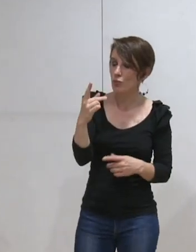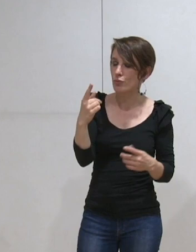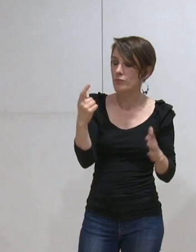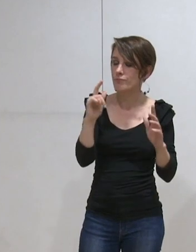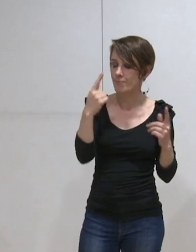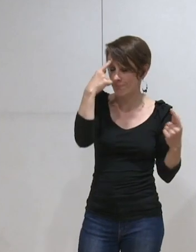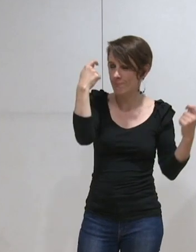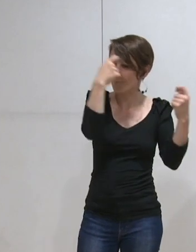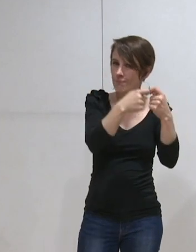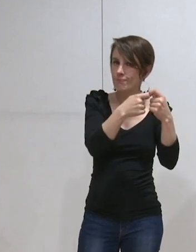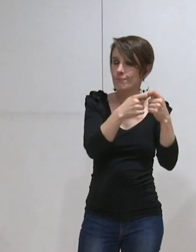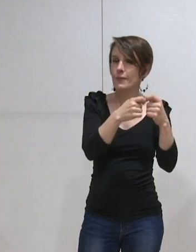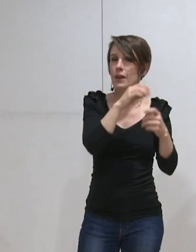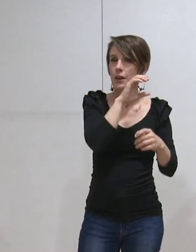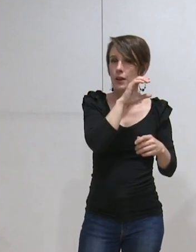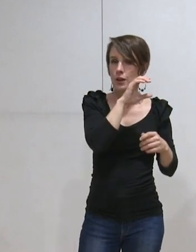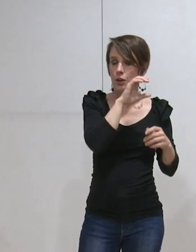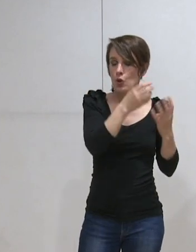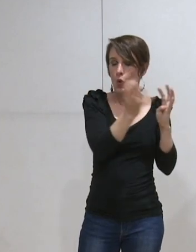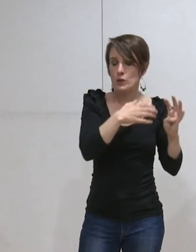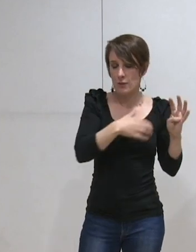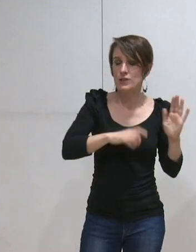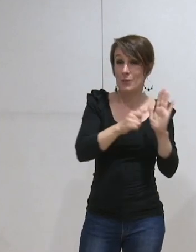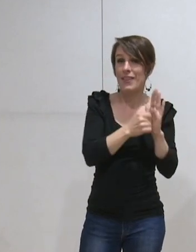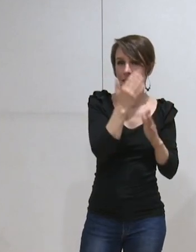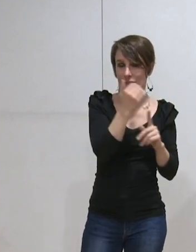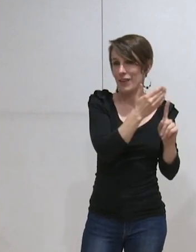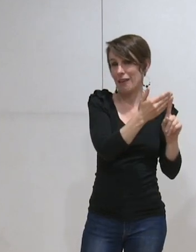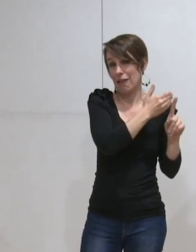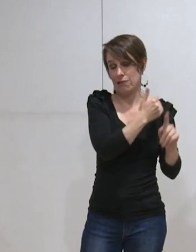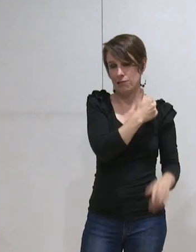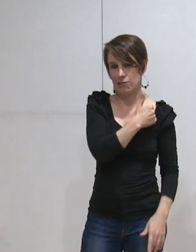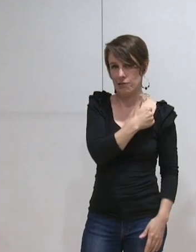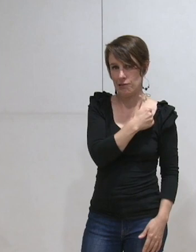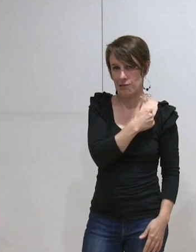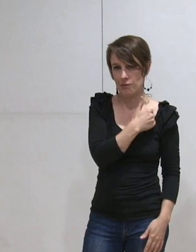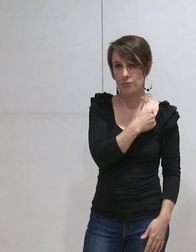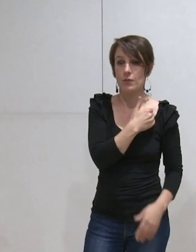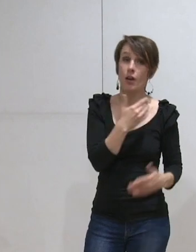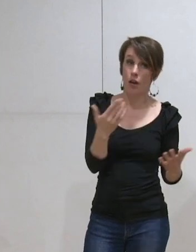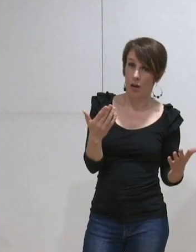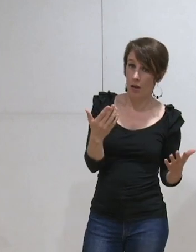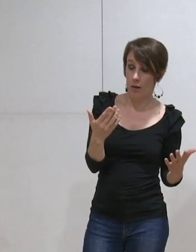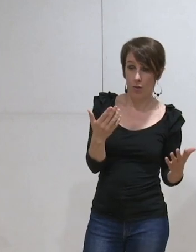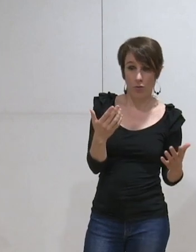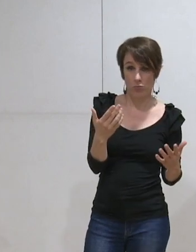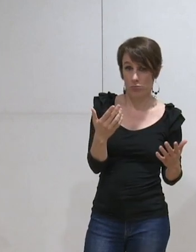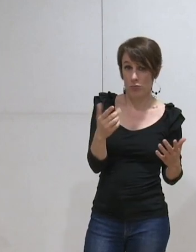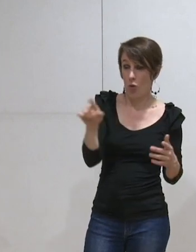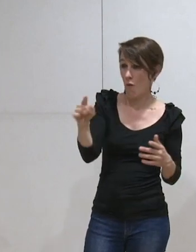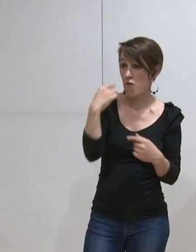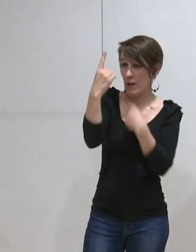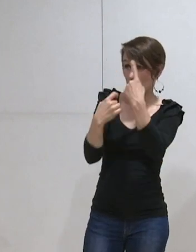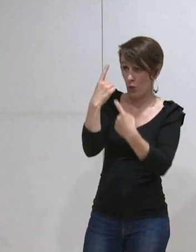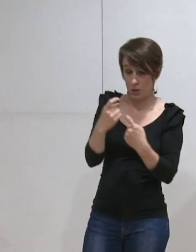février toutes les réponses aux questions que vous posez ce soir après avoir ouvert le journal s trouve écrite noir sur